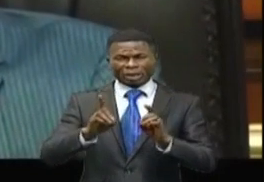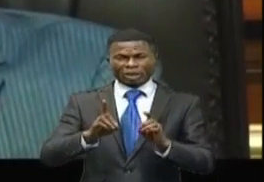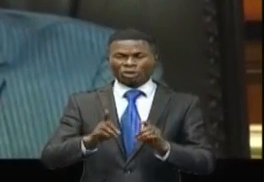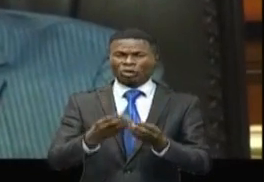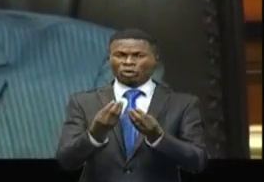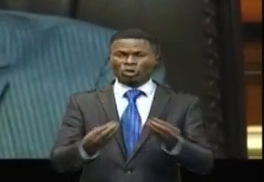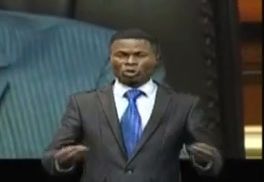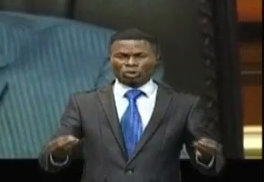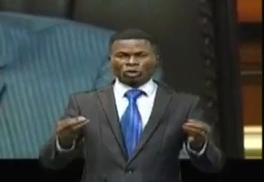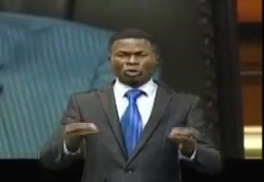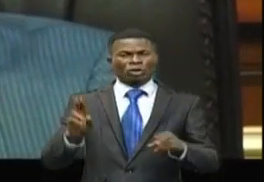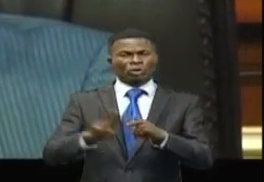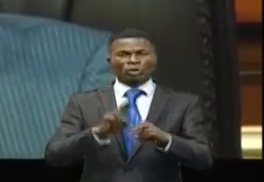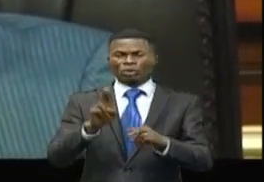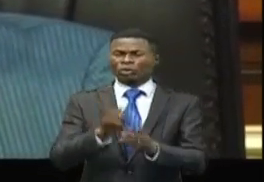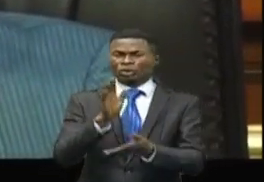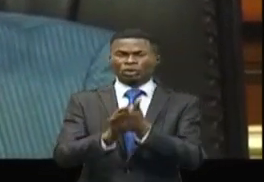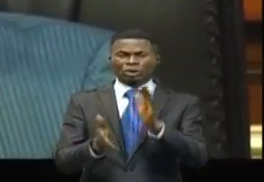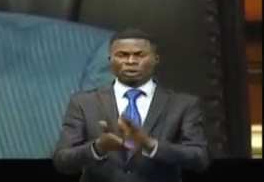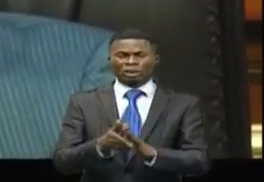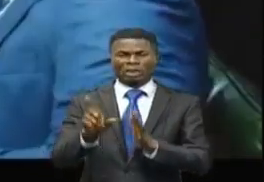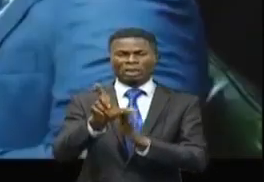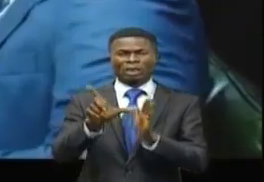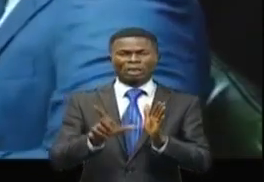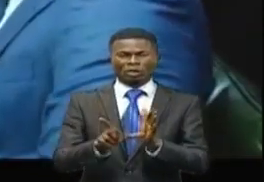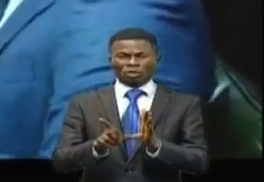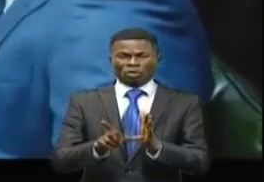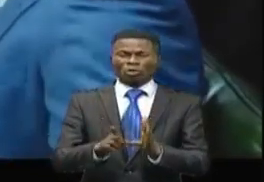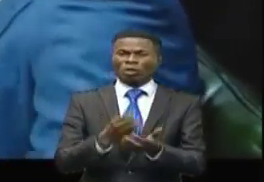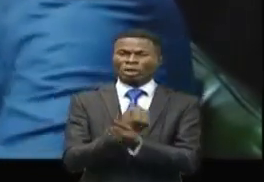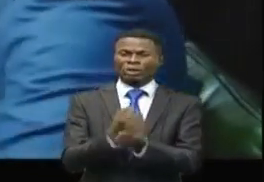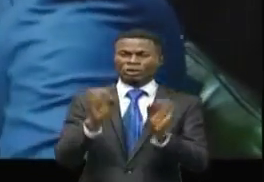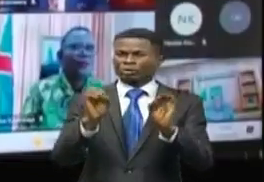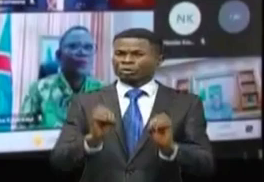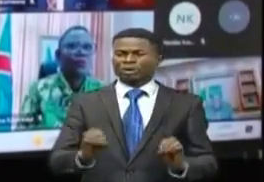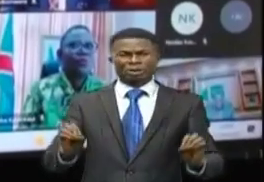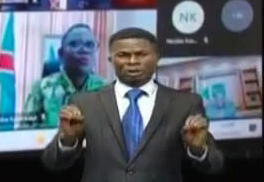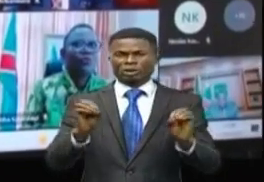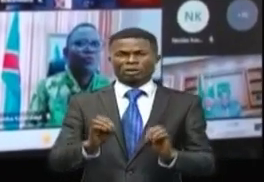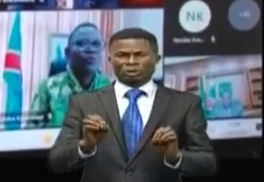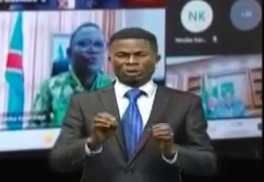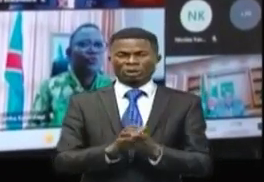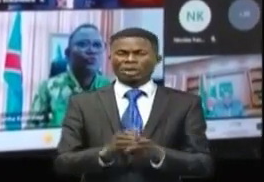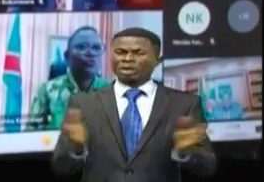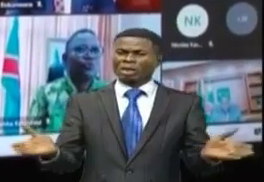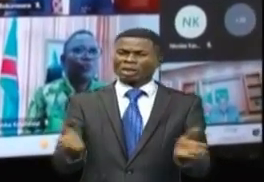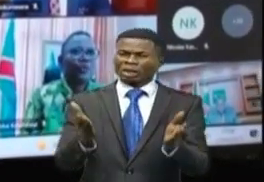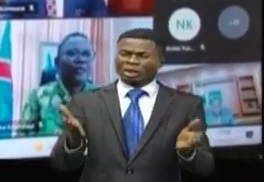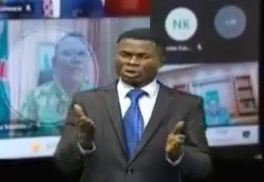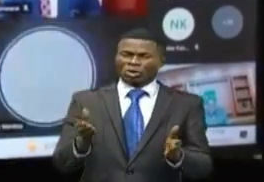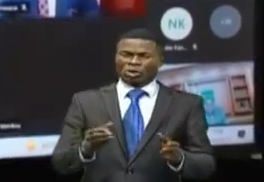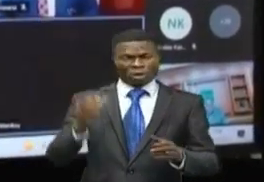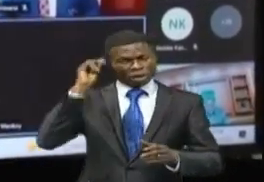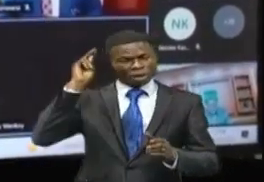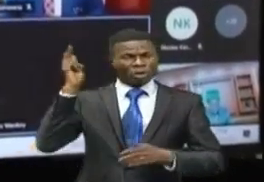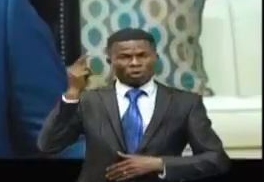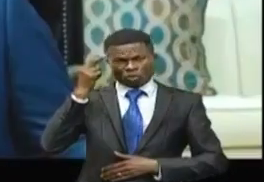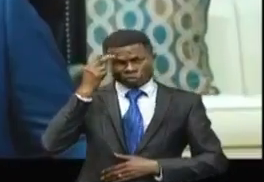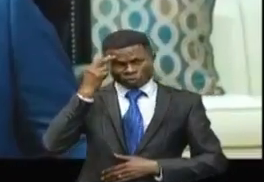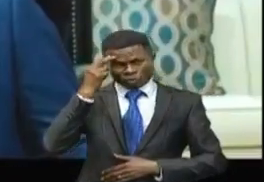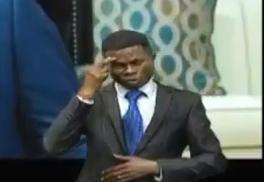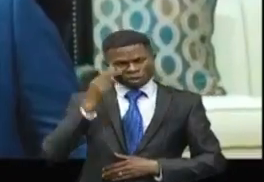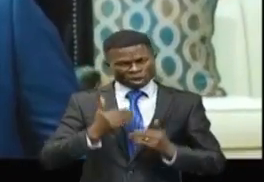la non application pourtant agréé de certains accords il a exhorté de ce fait le gouvernement à